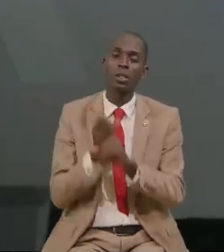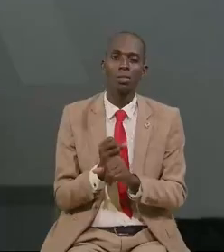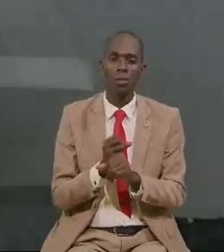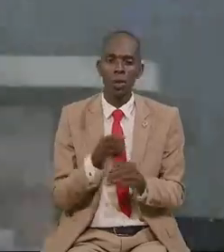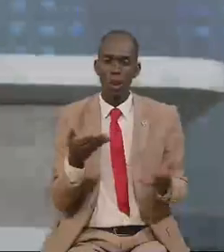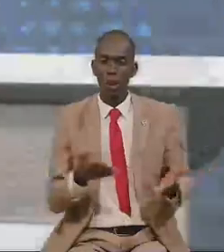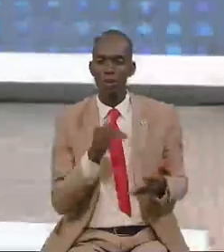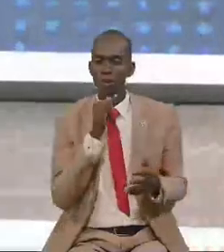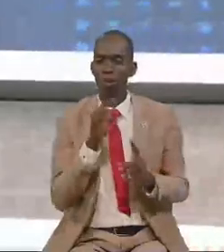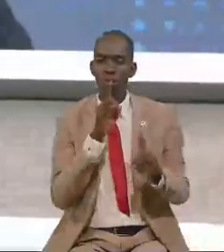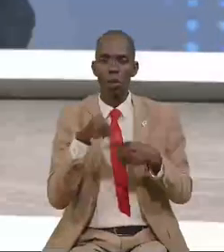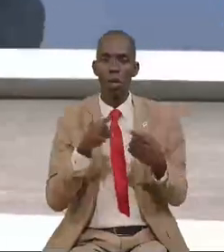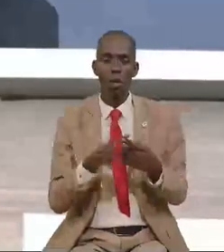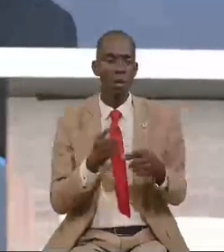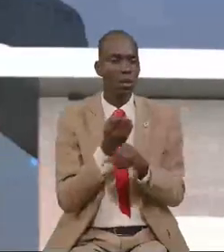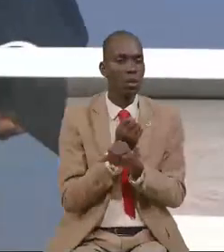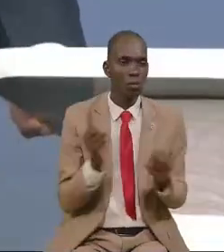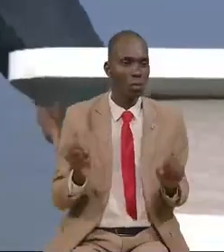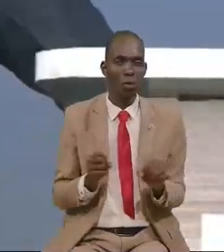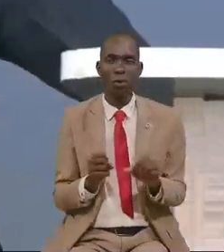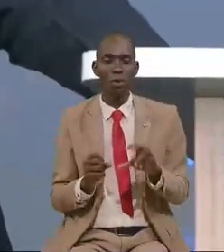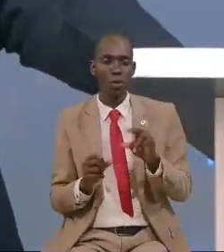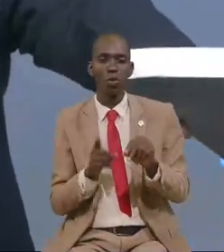Il ne parle pas du salut initial.